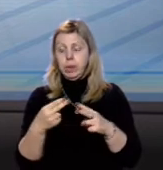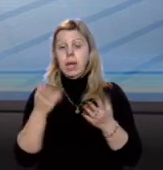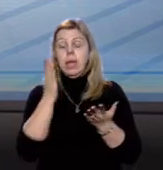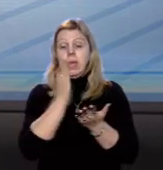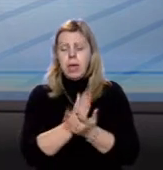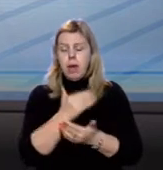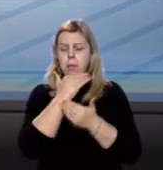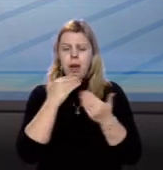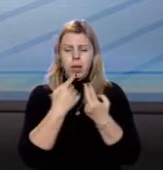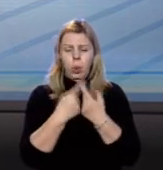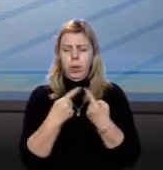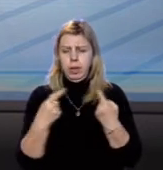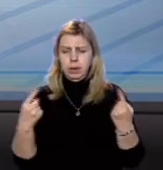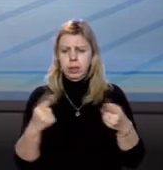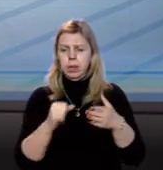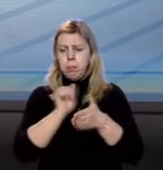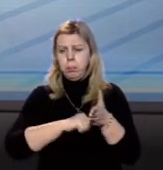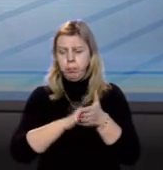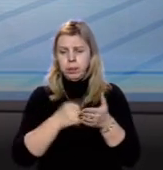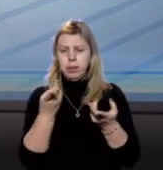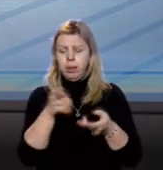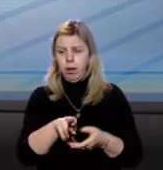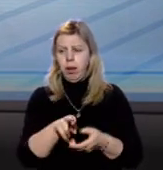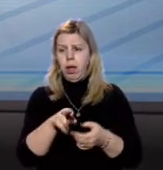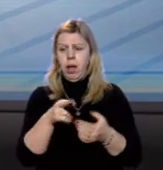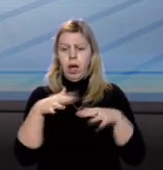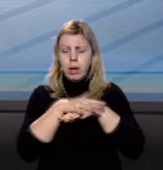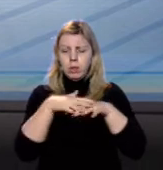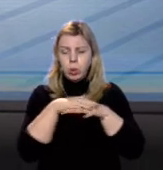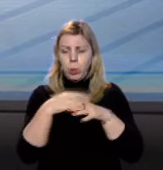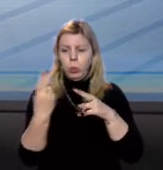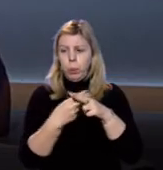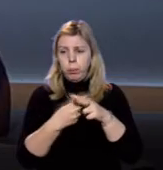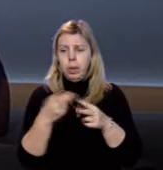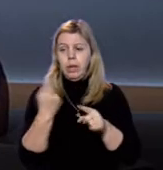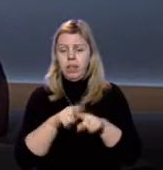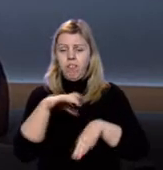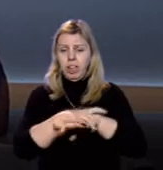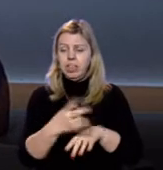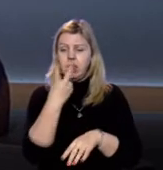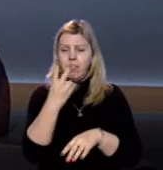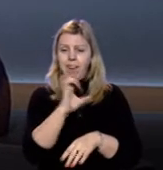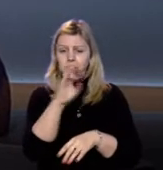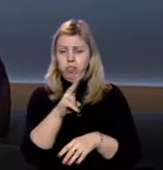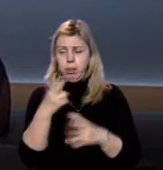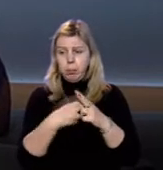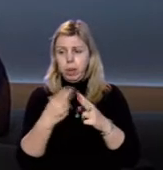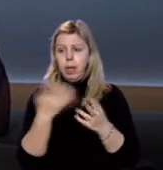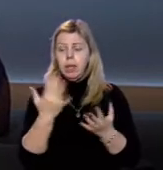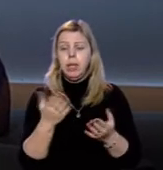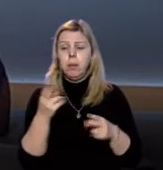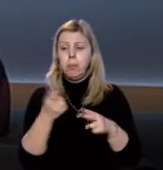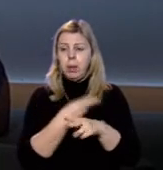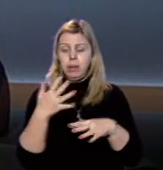Є багато різних підстав для розрахунку пільги. Є фактично два види пільги, які розраховуються